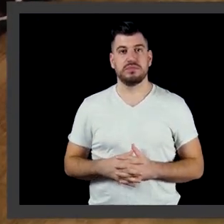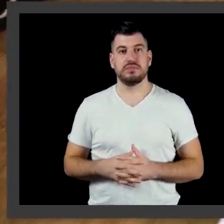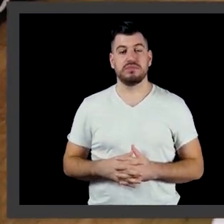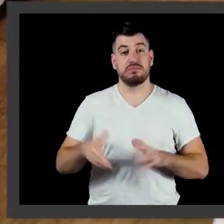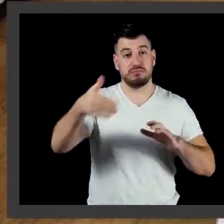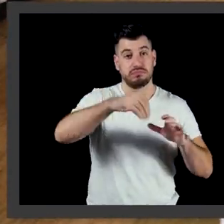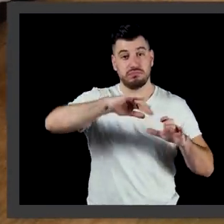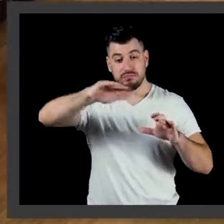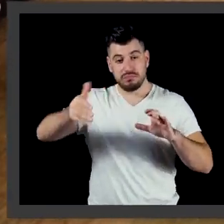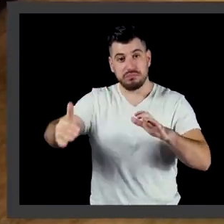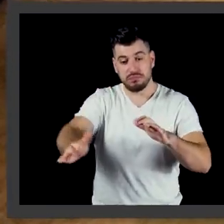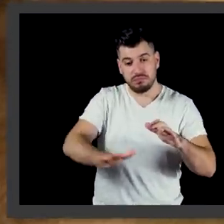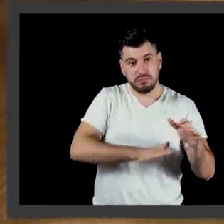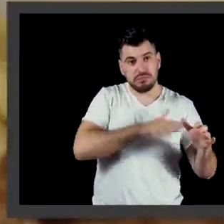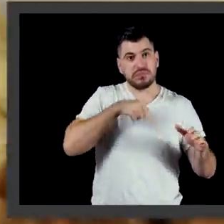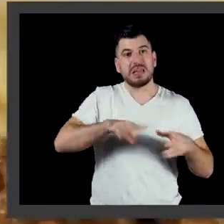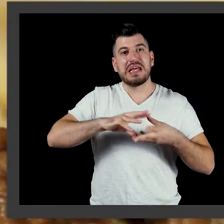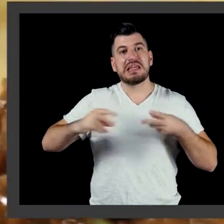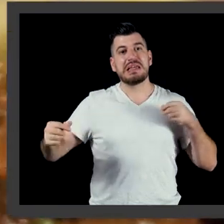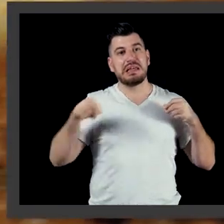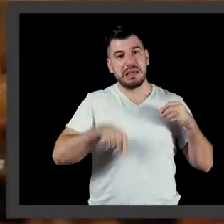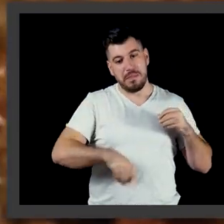Στρώνουμε τον κιμά πάνω από τα μακαρόνια.